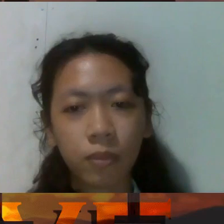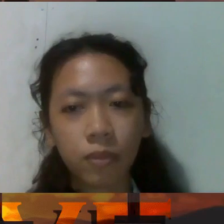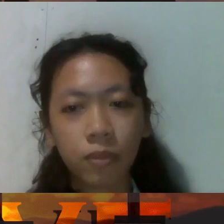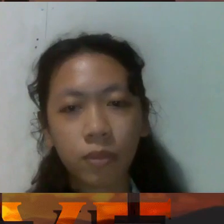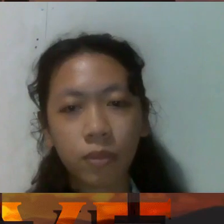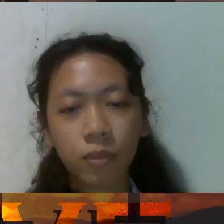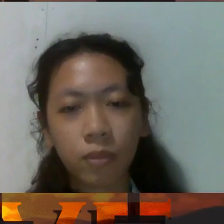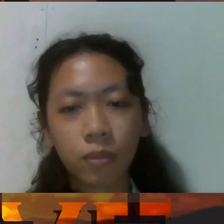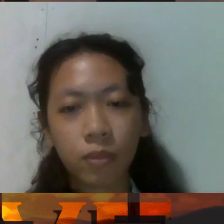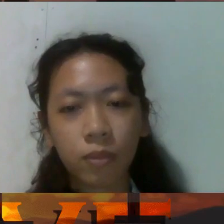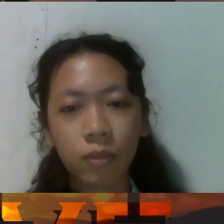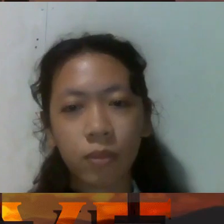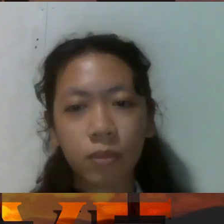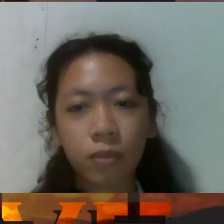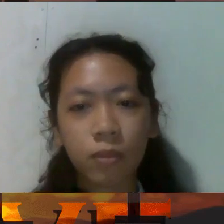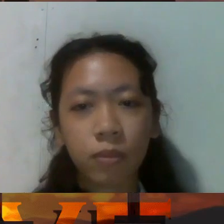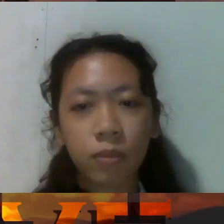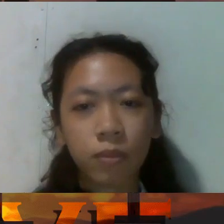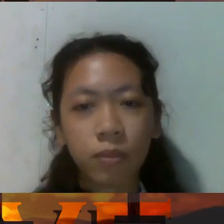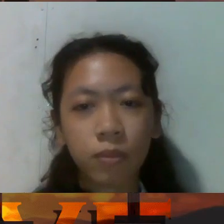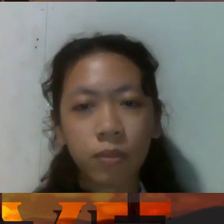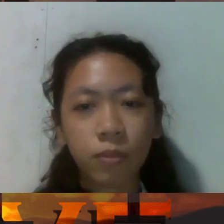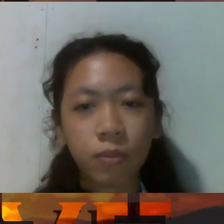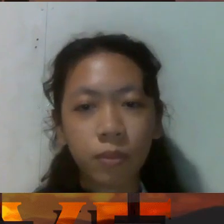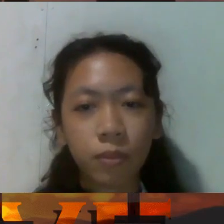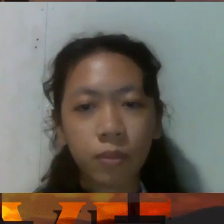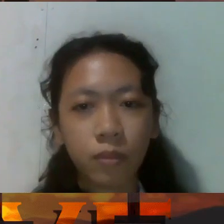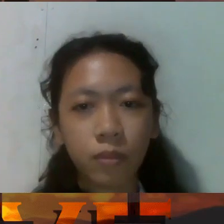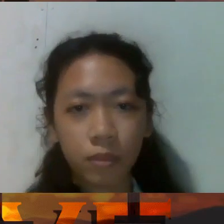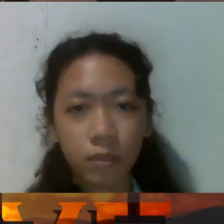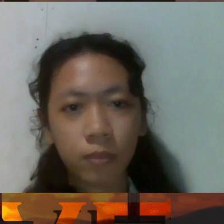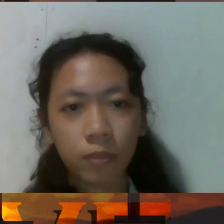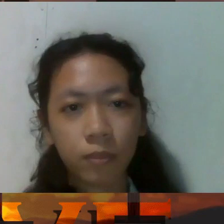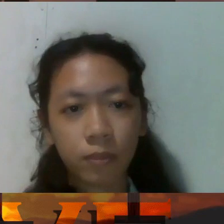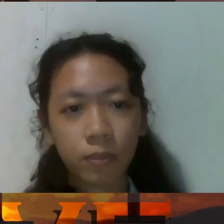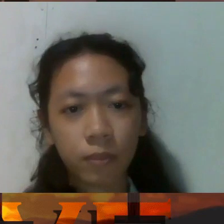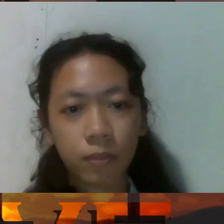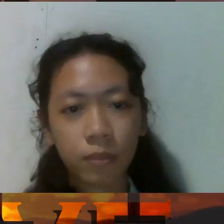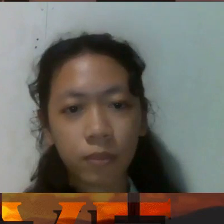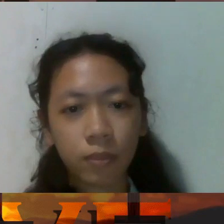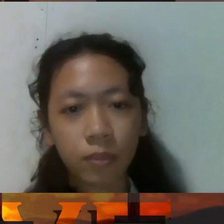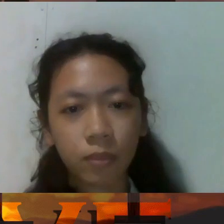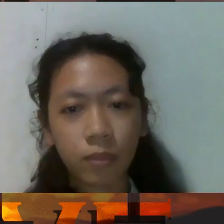pangkabataan. Tunayan yan, siya ay aktibong